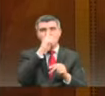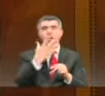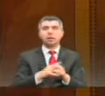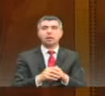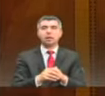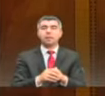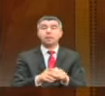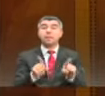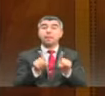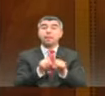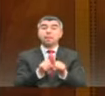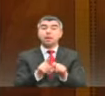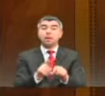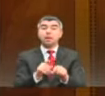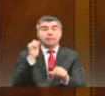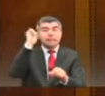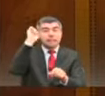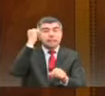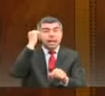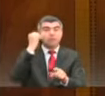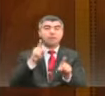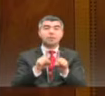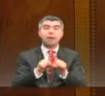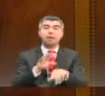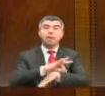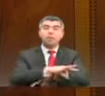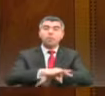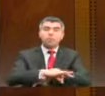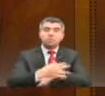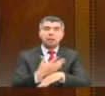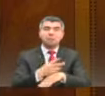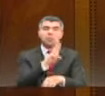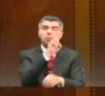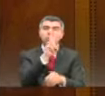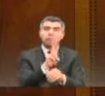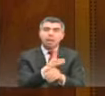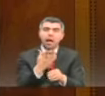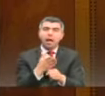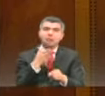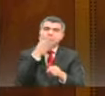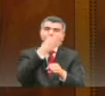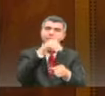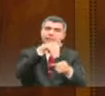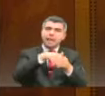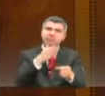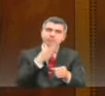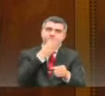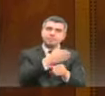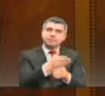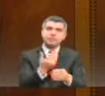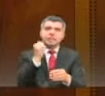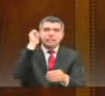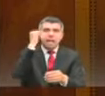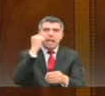عبر إحداث نظام تدريب لدى الإدارات والمؤسسات العمومية والجماعات الترابية، ودعم ومواكبة